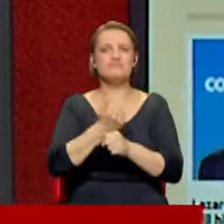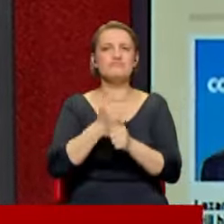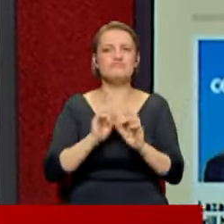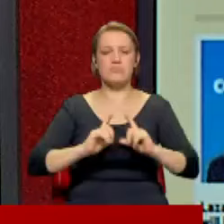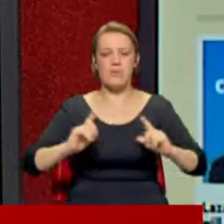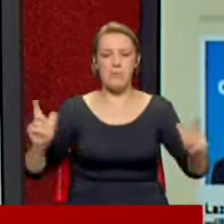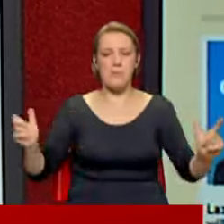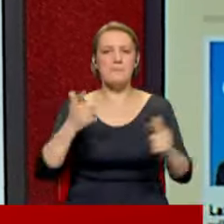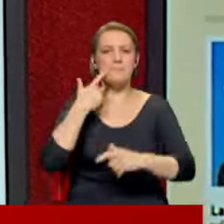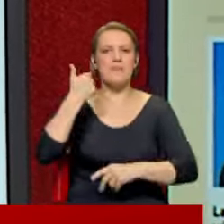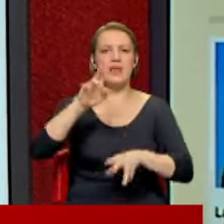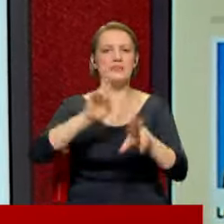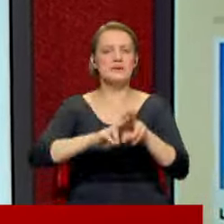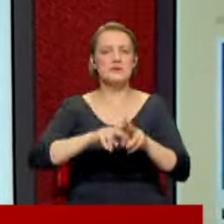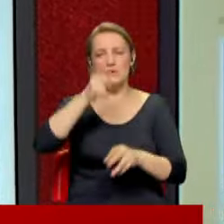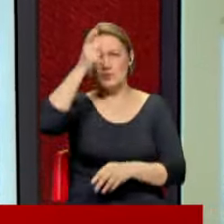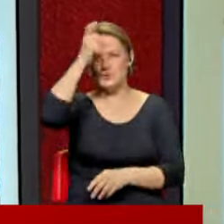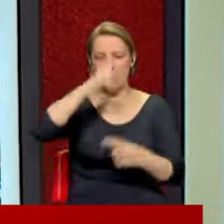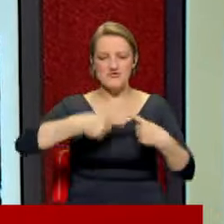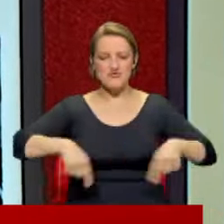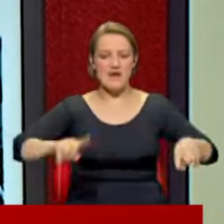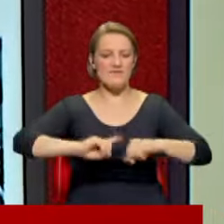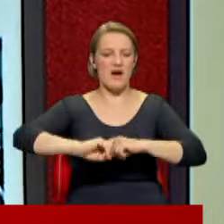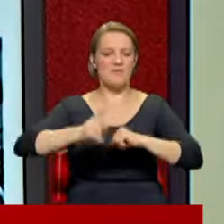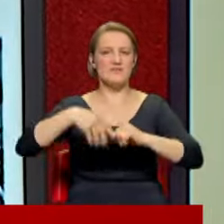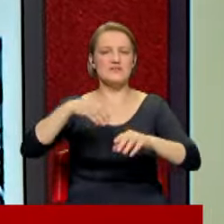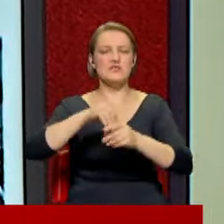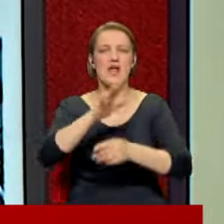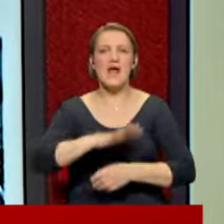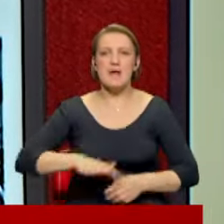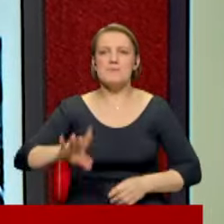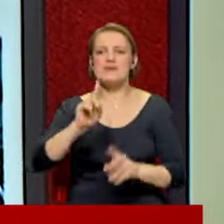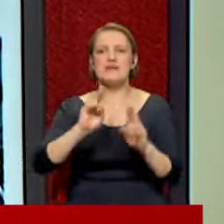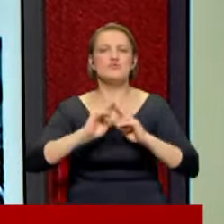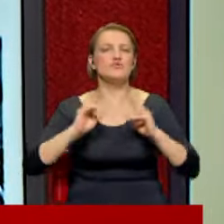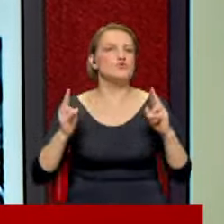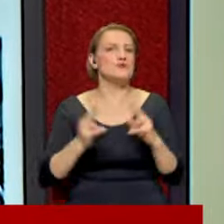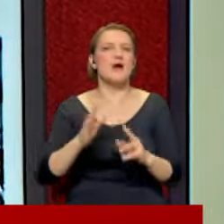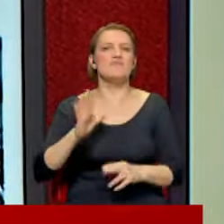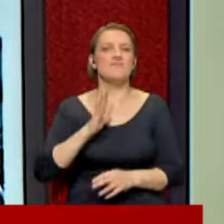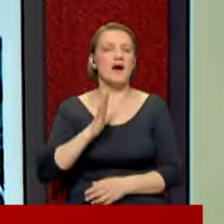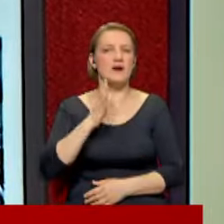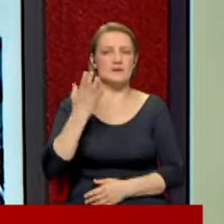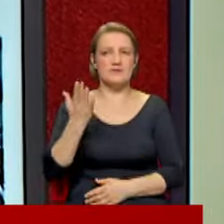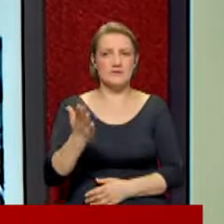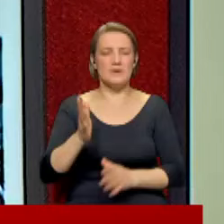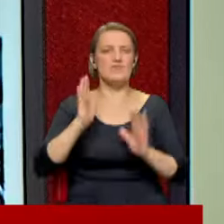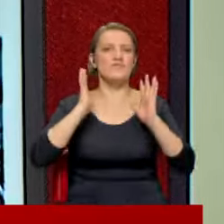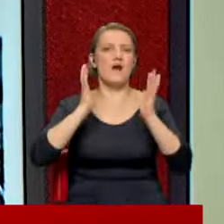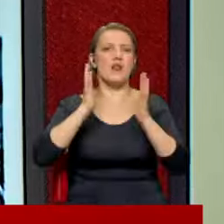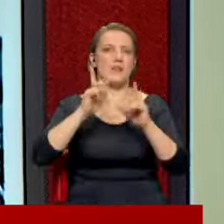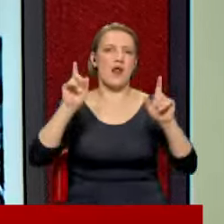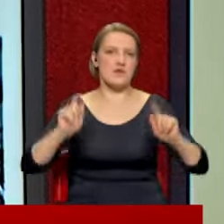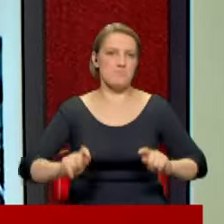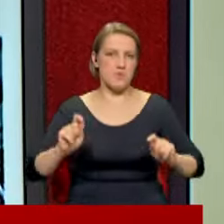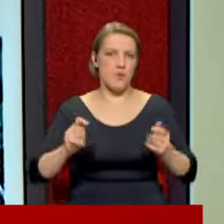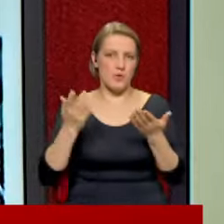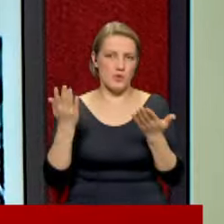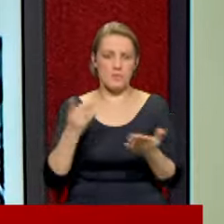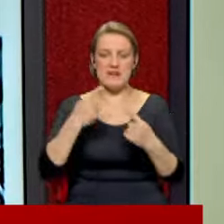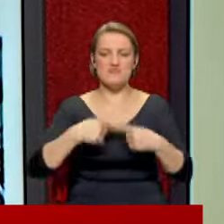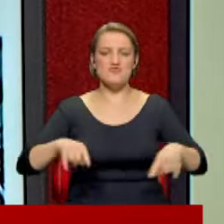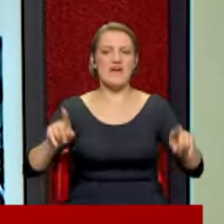kuşatılmışken bakanlık Türkiye Çevre Haftası kapsamında hepimizin bir dünyası var temasıyla etkinlikler düzenliyor diyor.